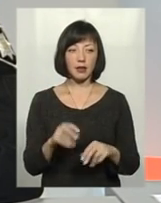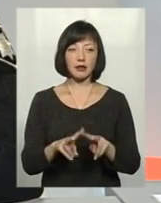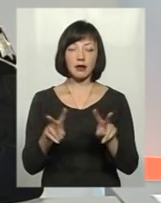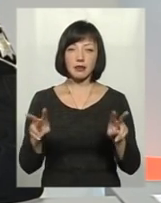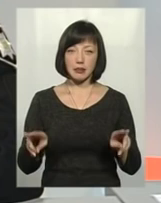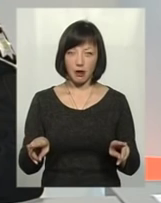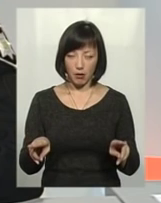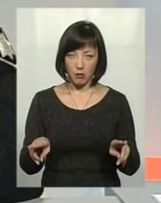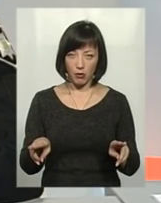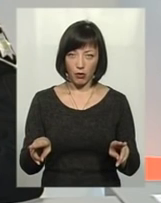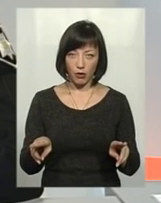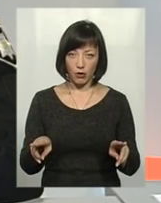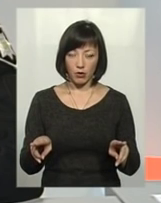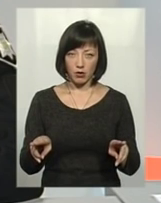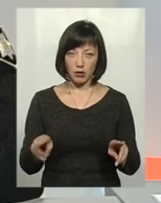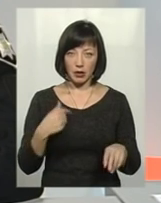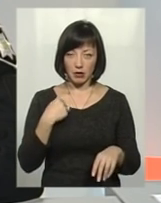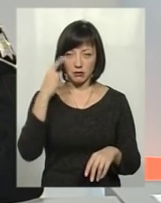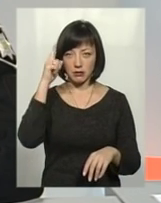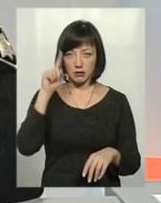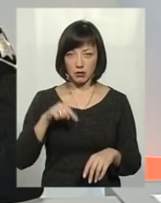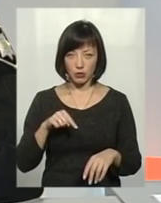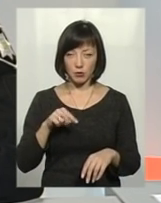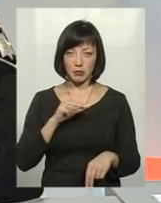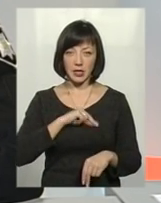само, наскільки мені відомо,